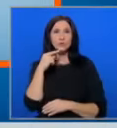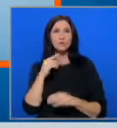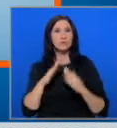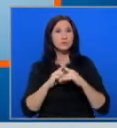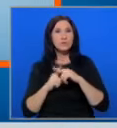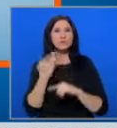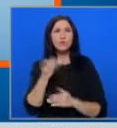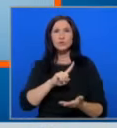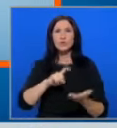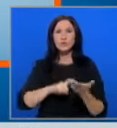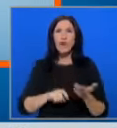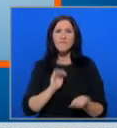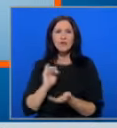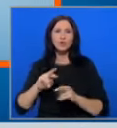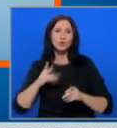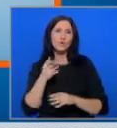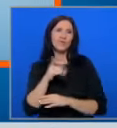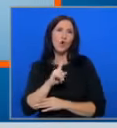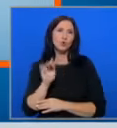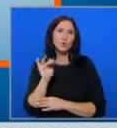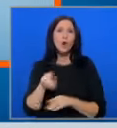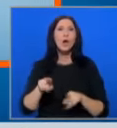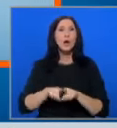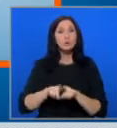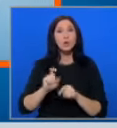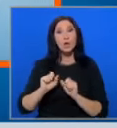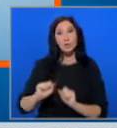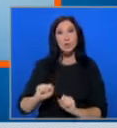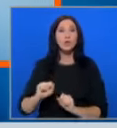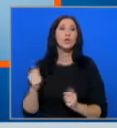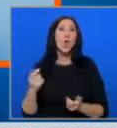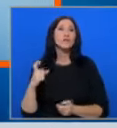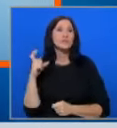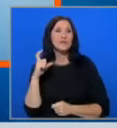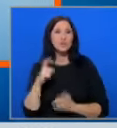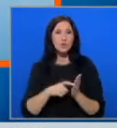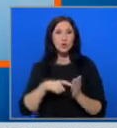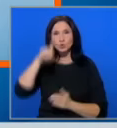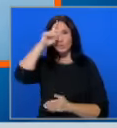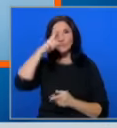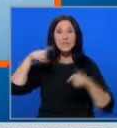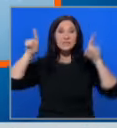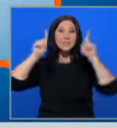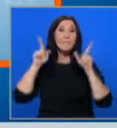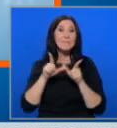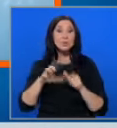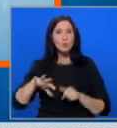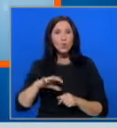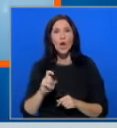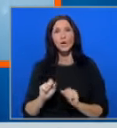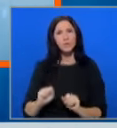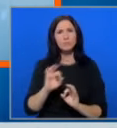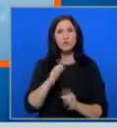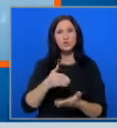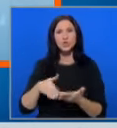него не се засягат вечни или други права на когото и да е било, каквито са им гарантирани от светските закони. Софийската света митрополия гарантира, че никаква част